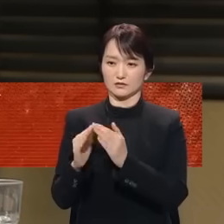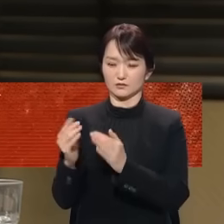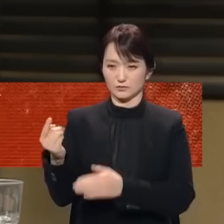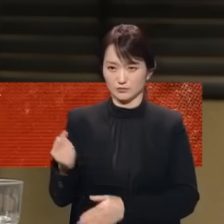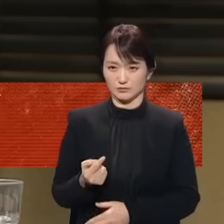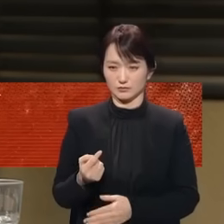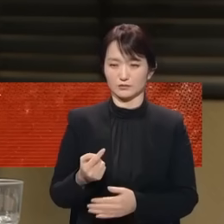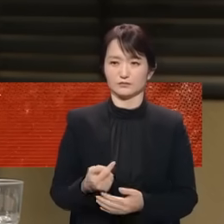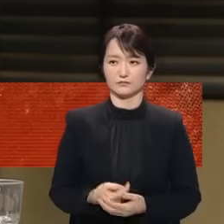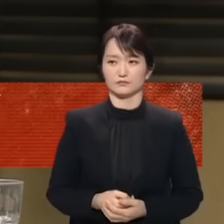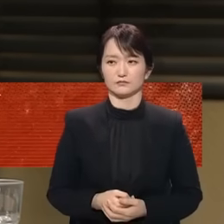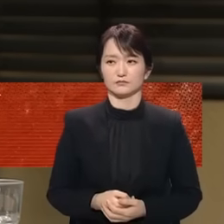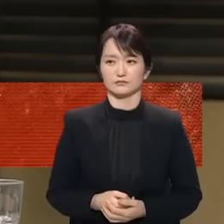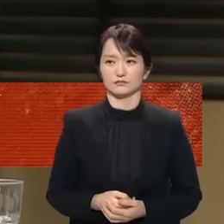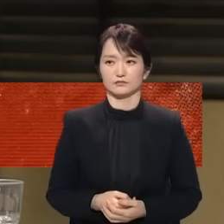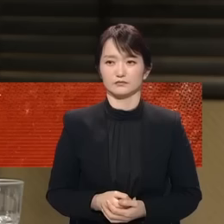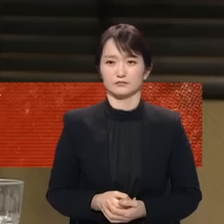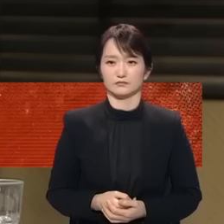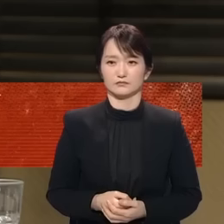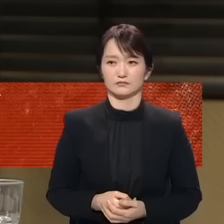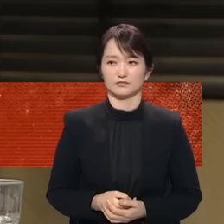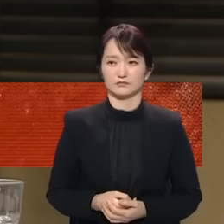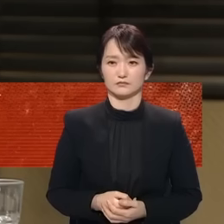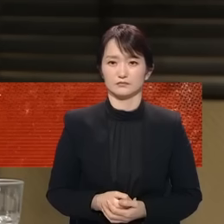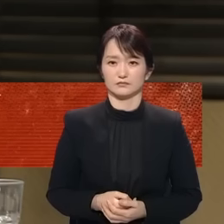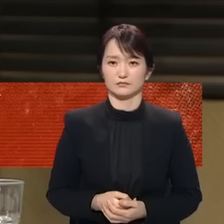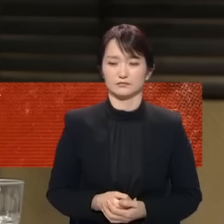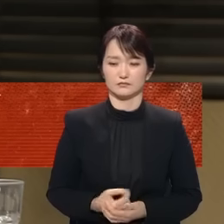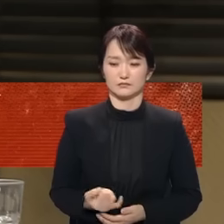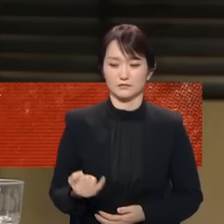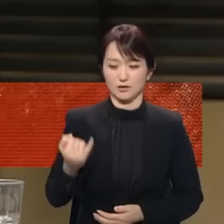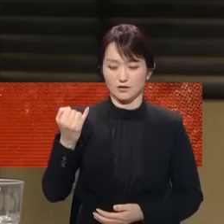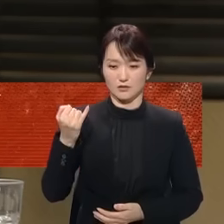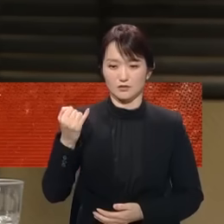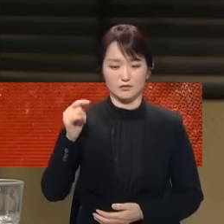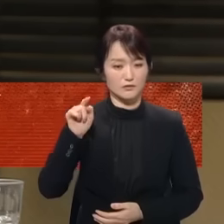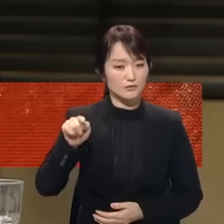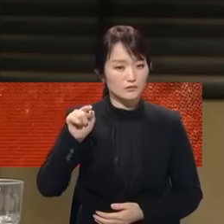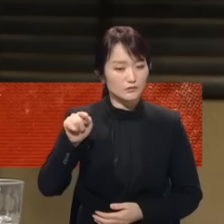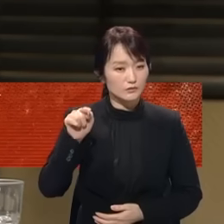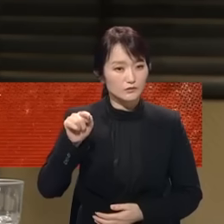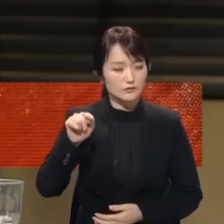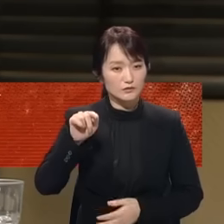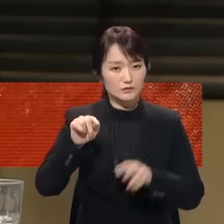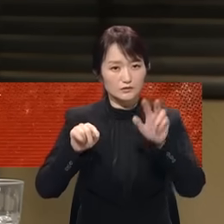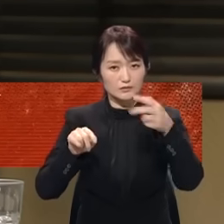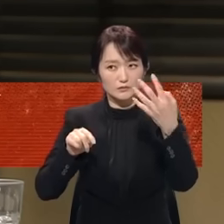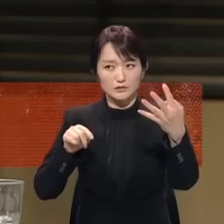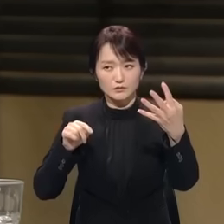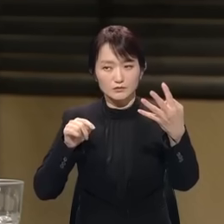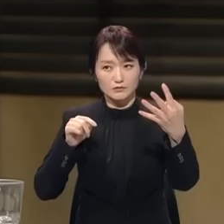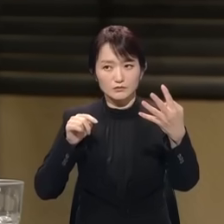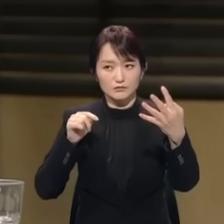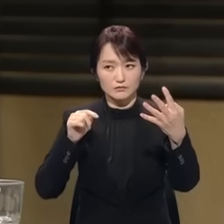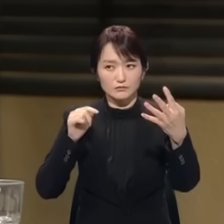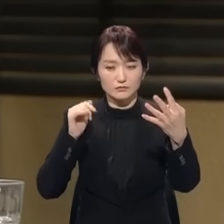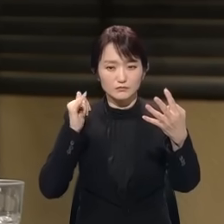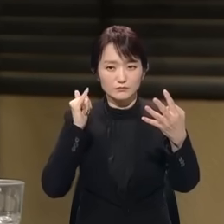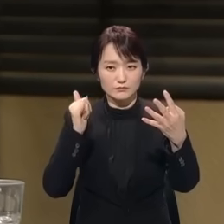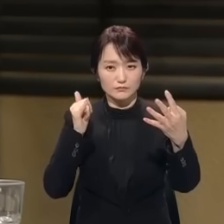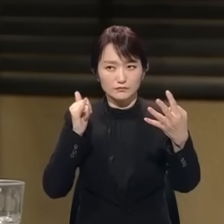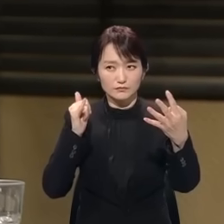근데이 언니가 이제 인터폰을 해서 7 4호랑 얘기를 하는 과정에서 뭐 이런 사람이 다 있어 하면서 74를 올려 가려고